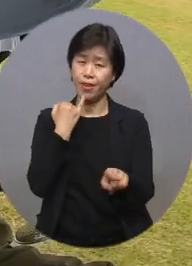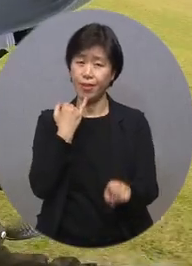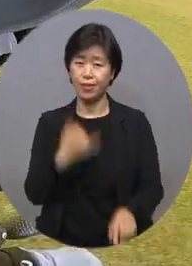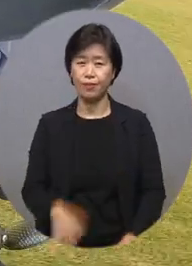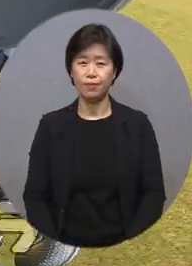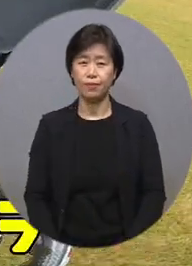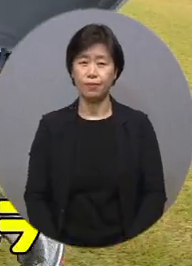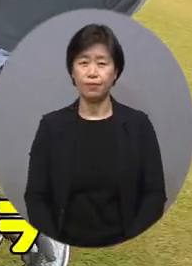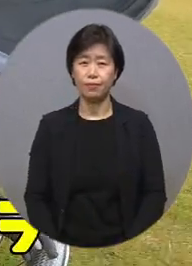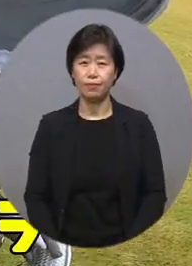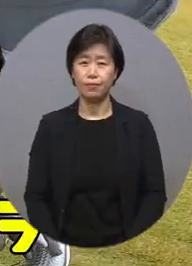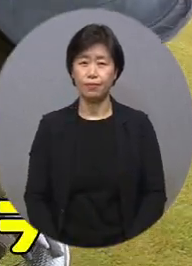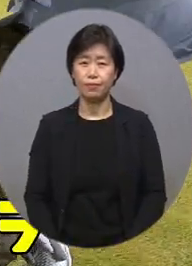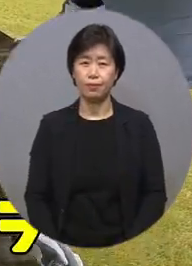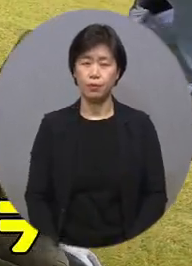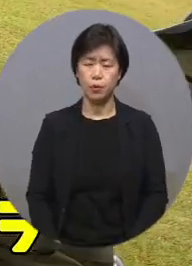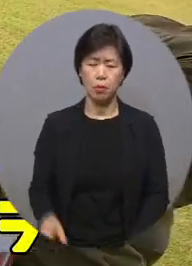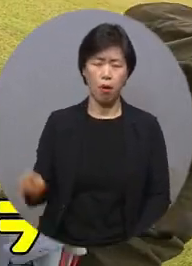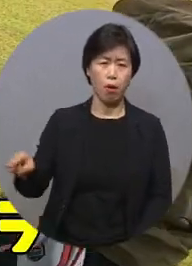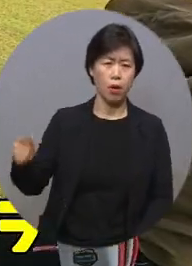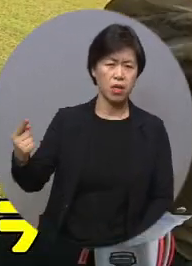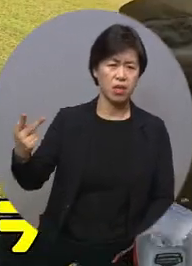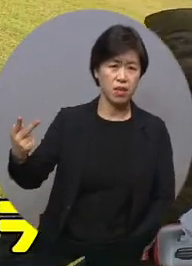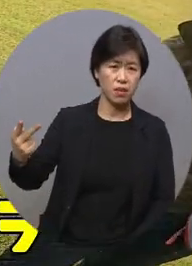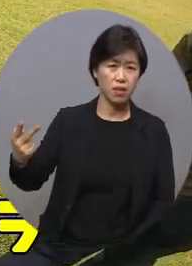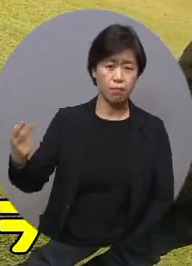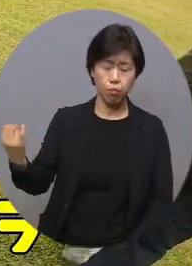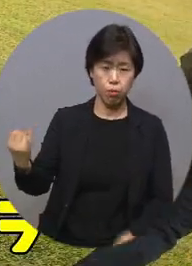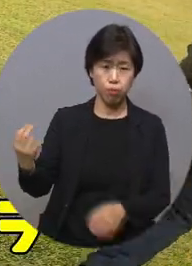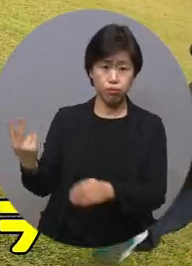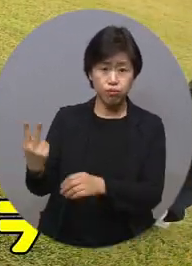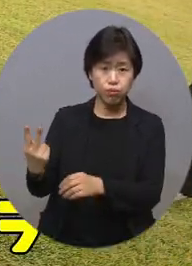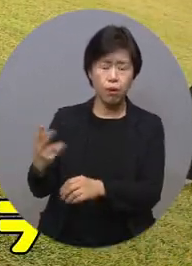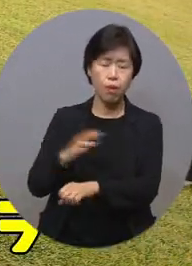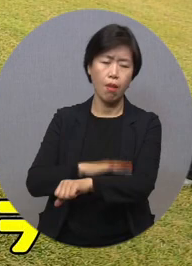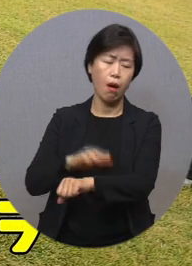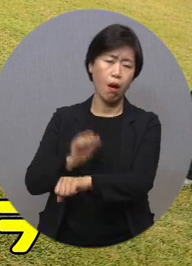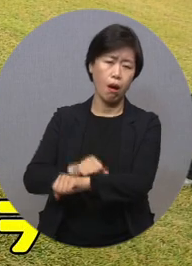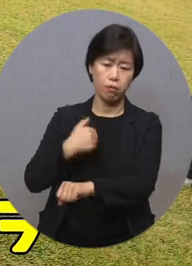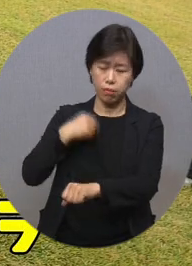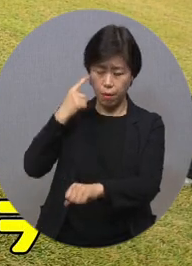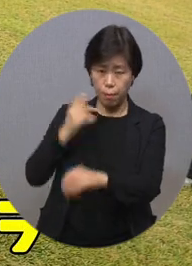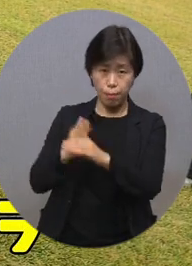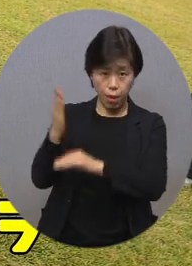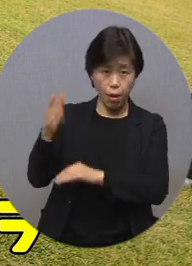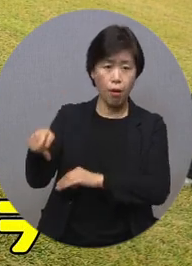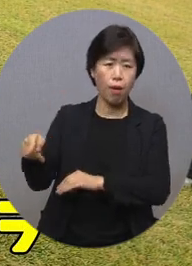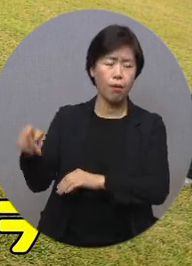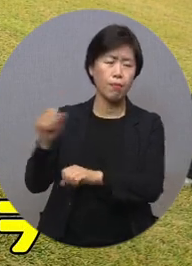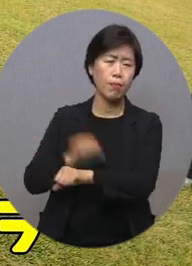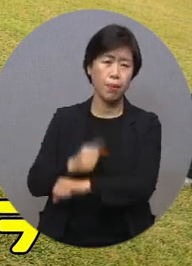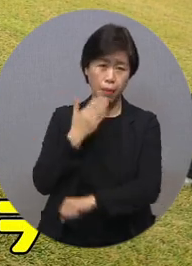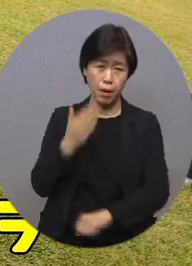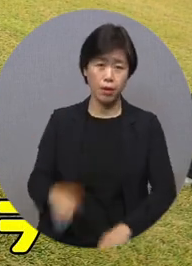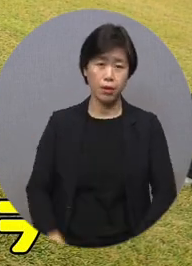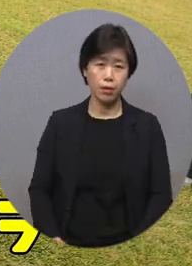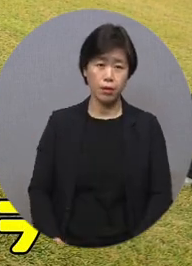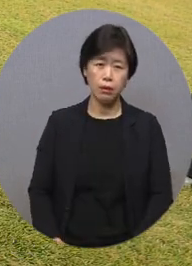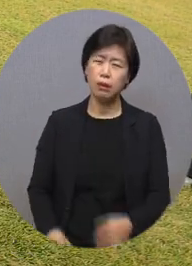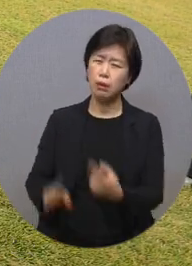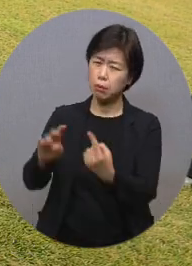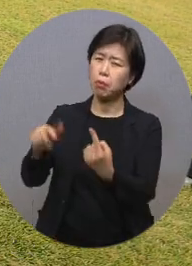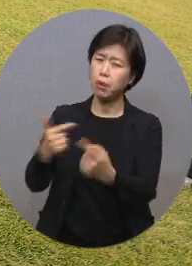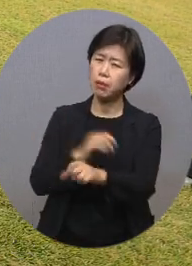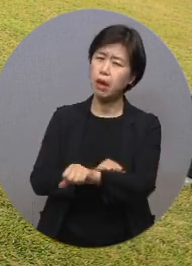근데 저 1, 2번 너무 잘 치는데? 생각보다? 아유 완전 잘 치죠. 아니 난 1번은 잘 칠 것